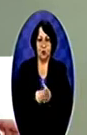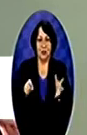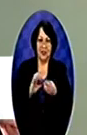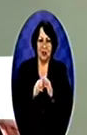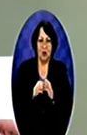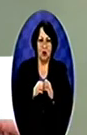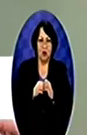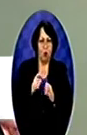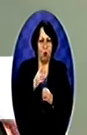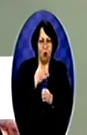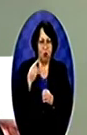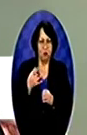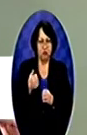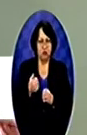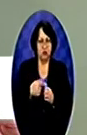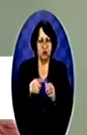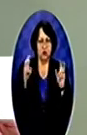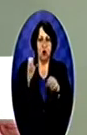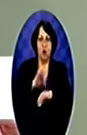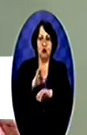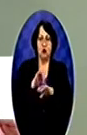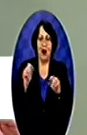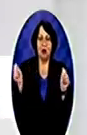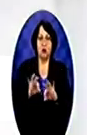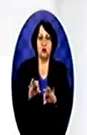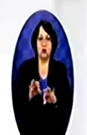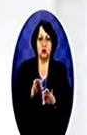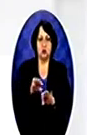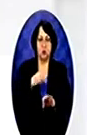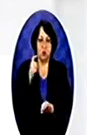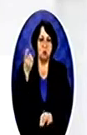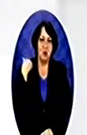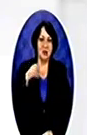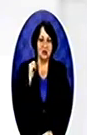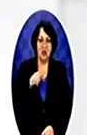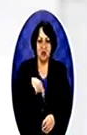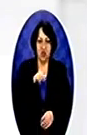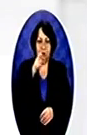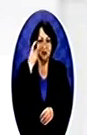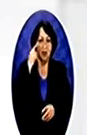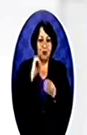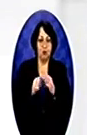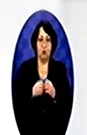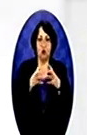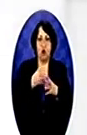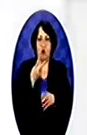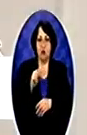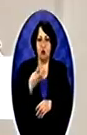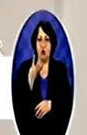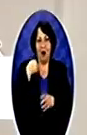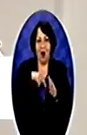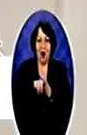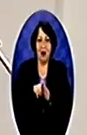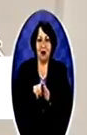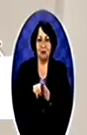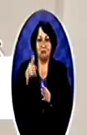бол үндсэндээ одоо устж байсан ийм төвхтэй л да. Түүний бүтээсэн тарилга туулга нь 2004 оноос хэрэглээнд нэвтэрч ийм төрлийн